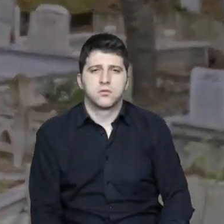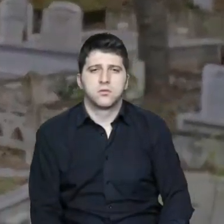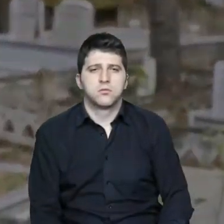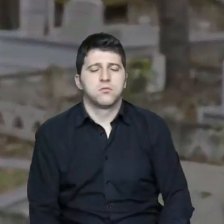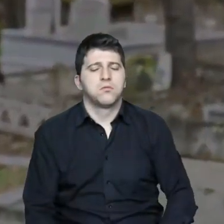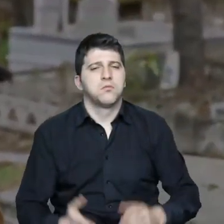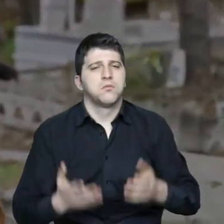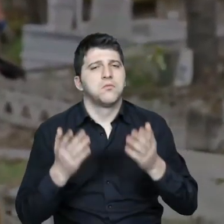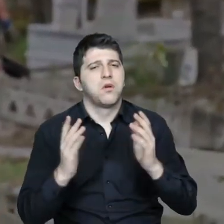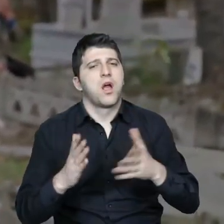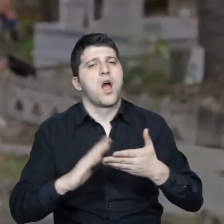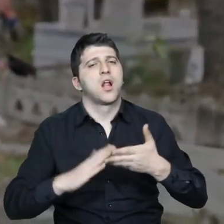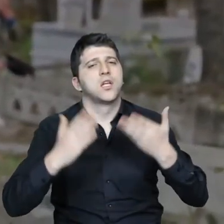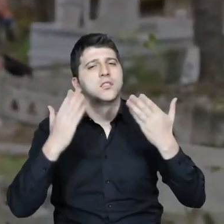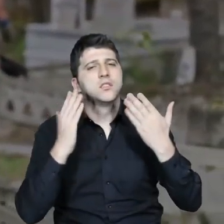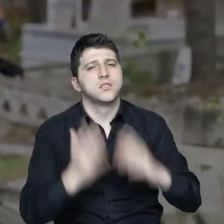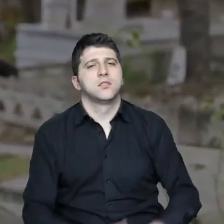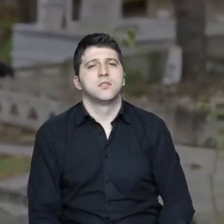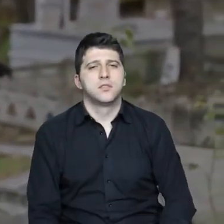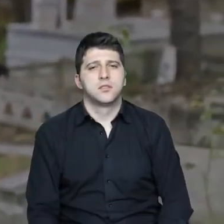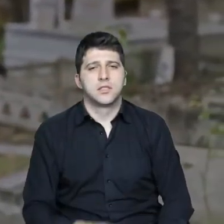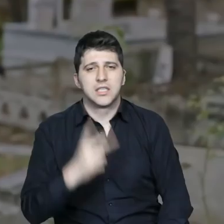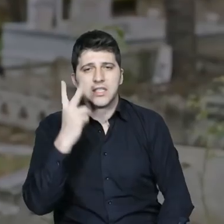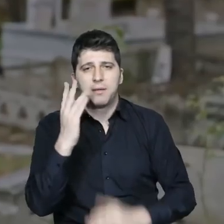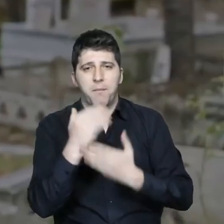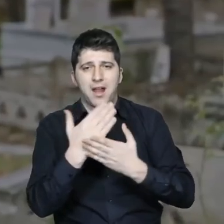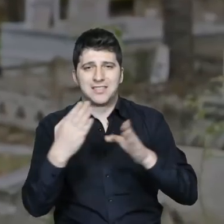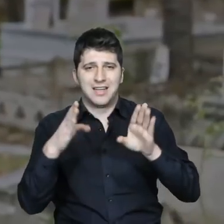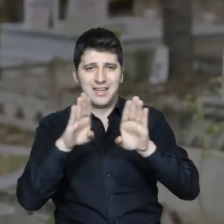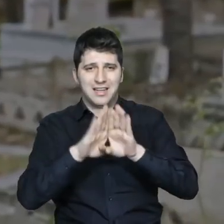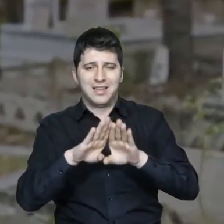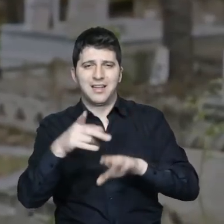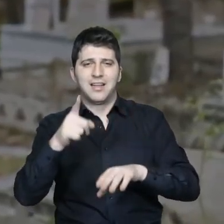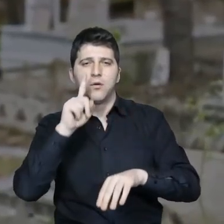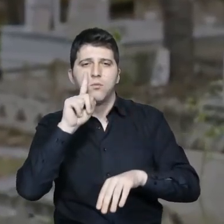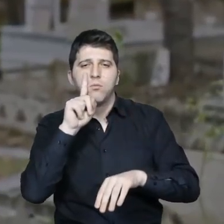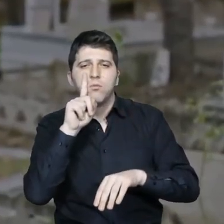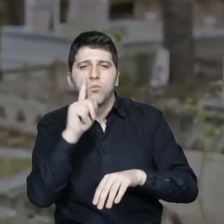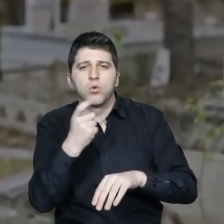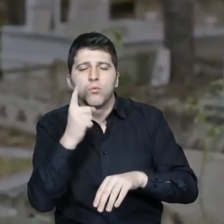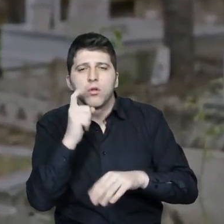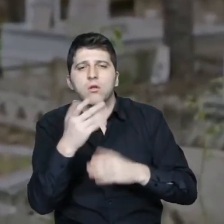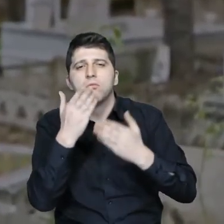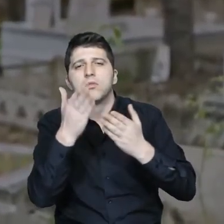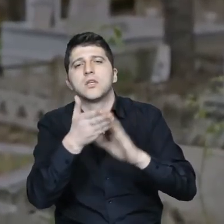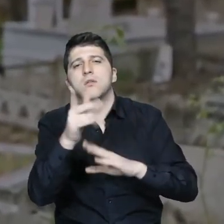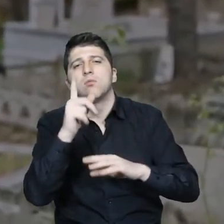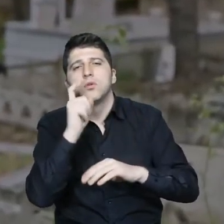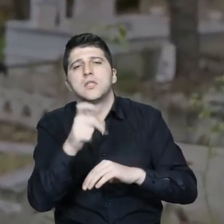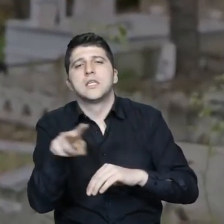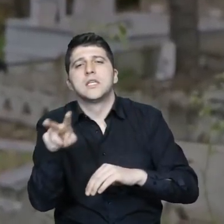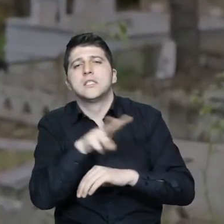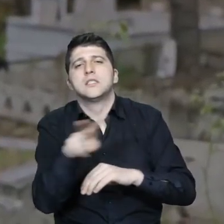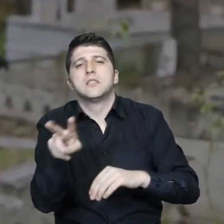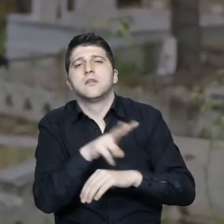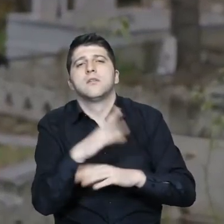Arkadaş, bulunsun diye iki parçaya böldük. Onu da bula bula. Bu galoş buldu ikisini birden